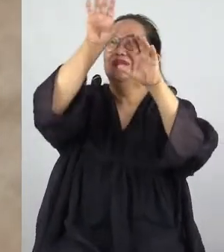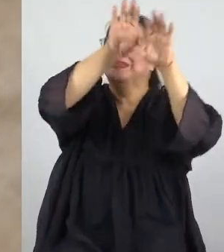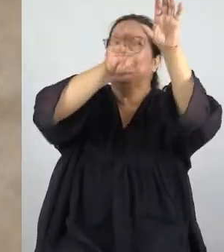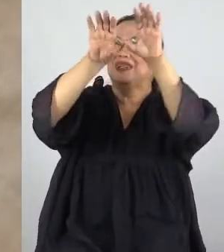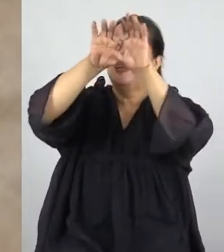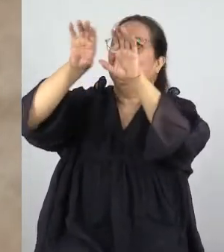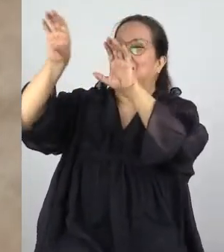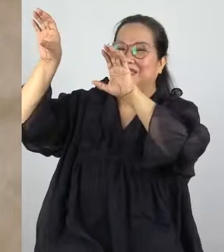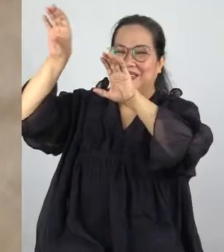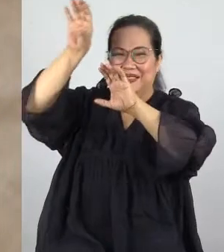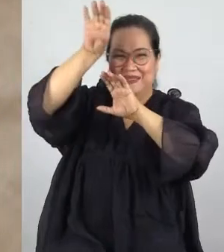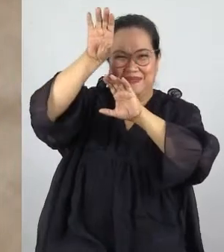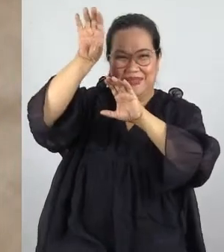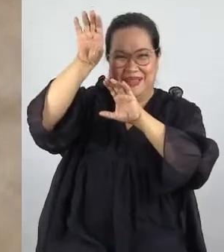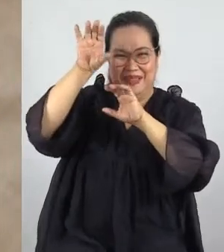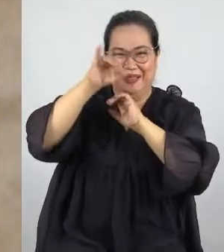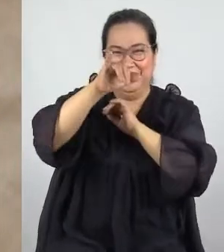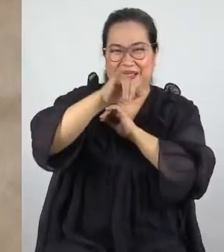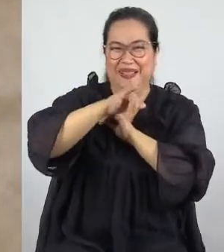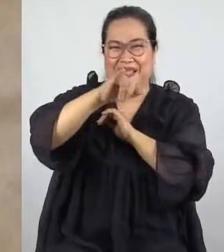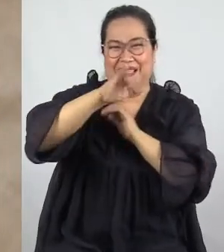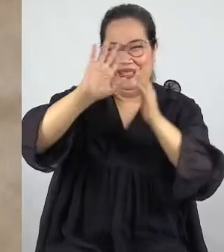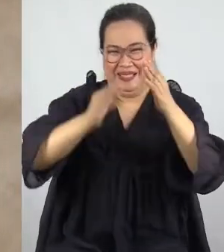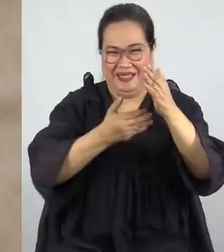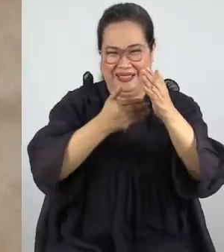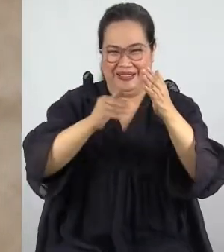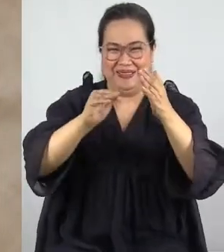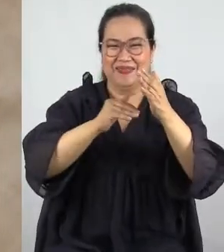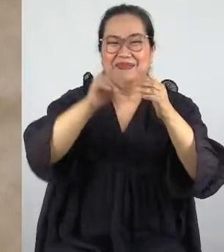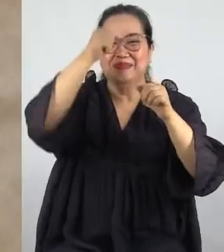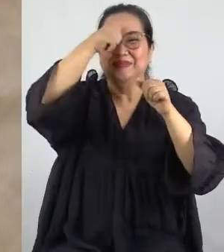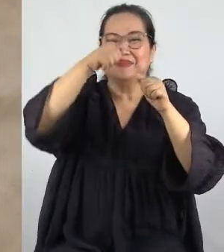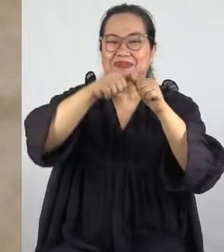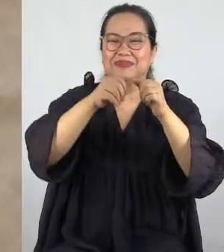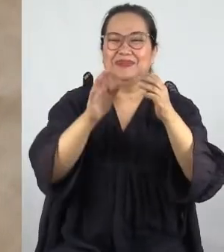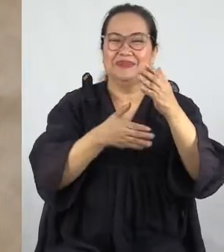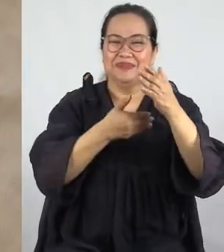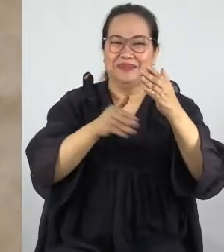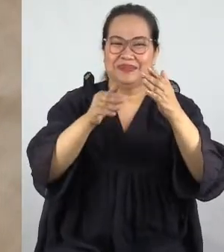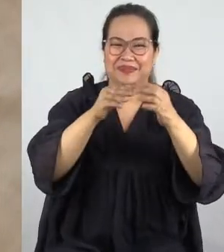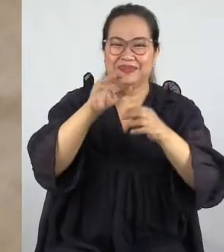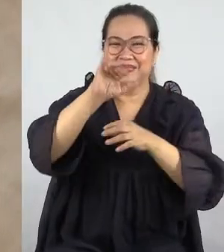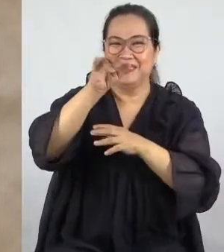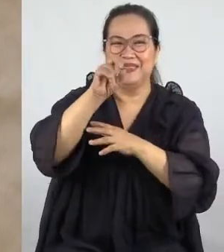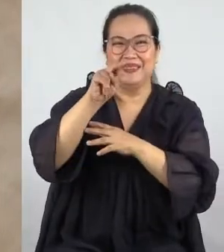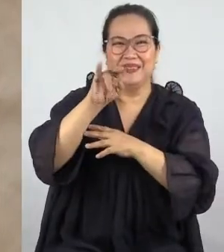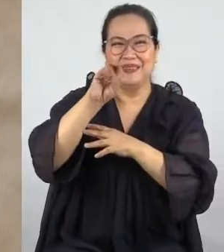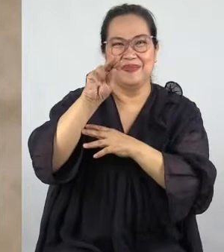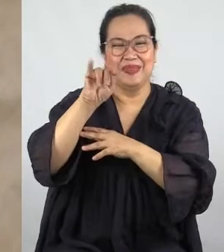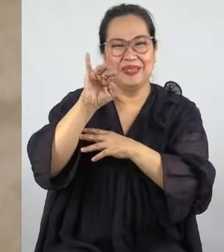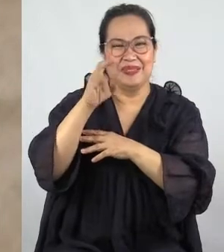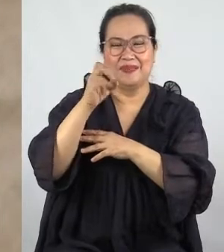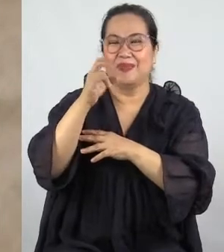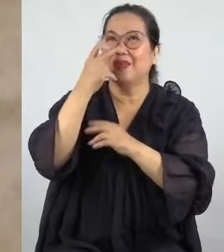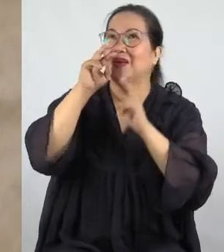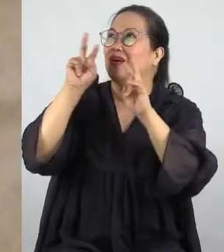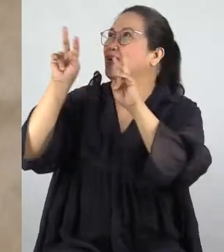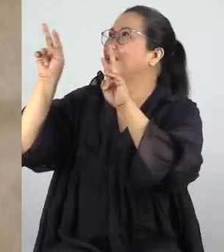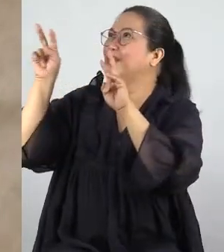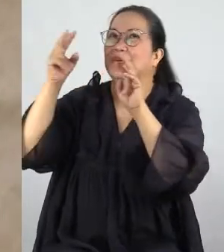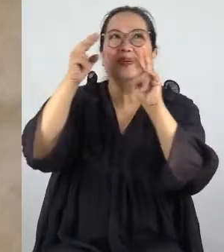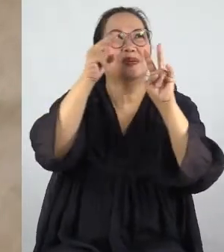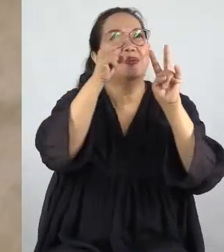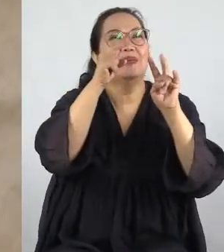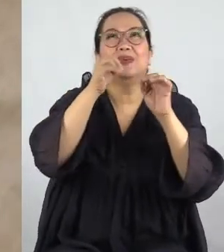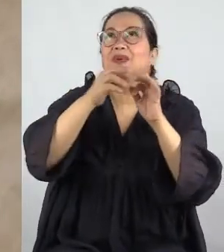No, medyo kasingidan ko po kayo. Maalala niyo po yung awit na yon ni Joni Mitchell. No? I've looked at clouds from both sides